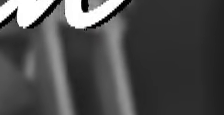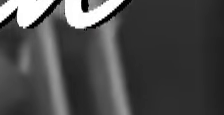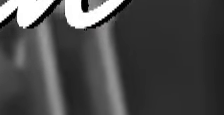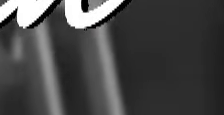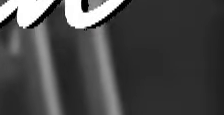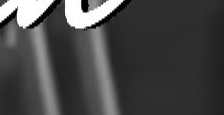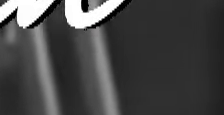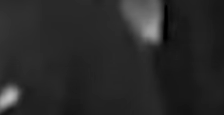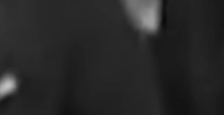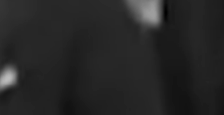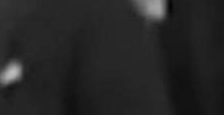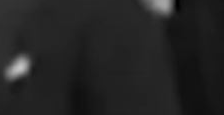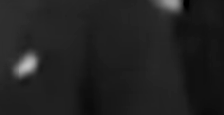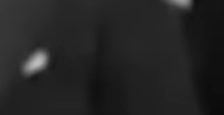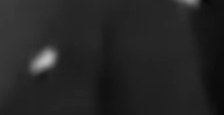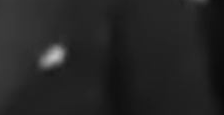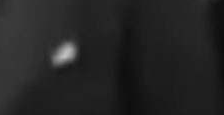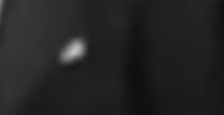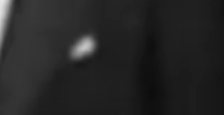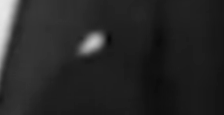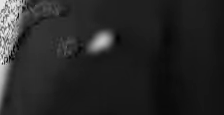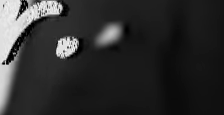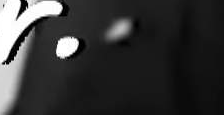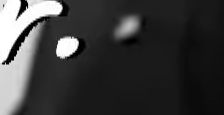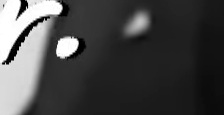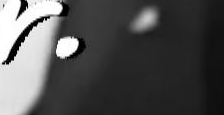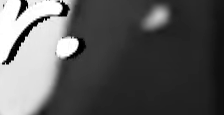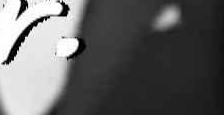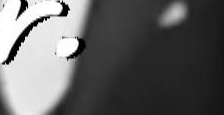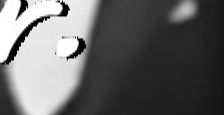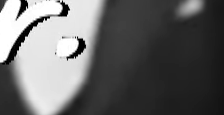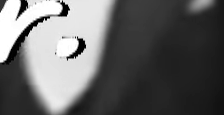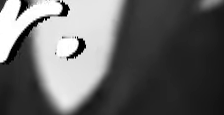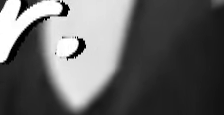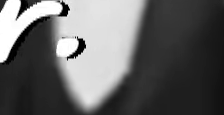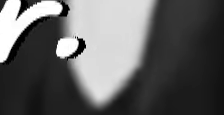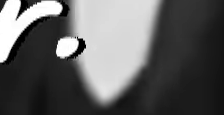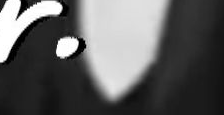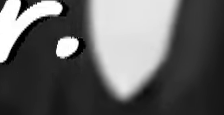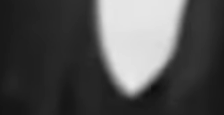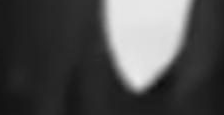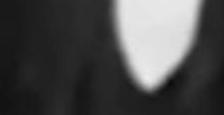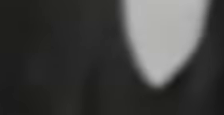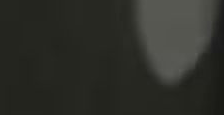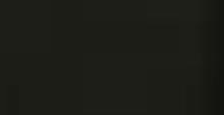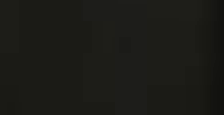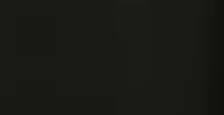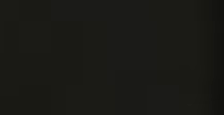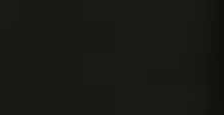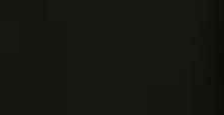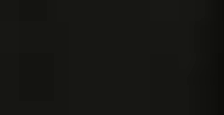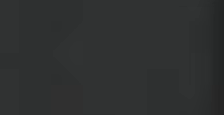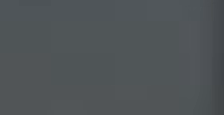Cumhuriyetimizin 10. yılını doldurduğu en büyük bayramdır. Kutlu